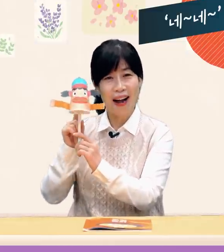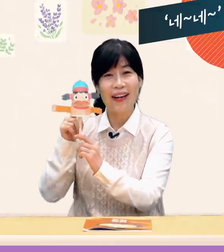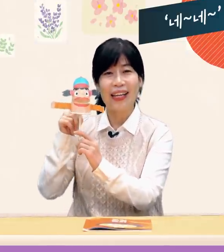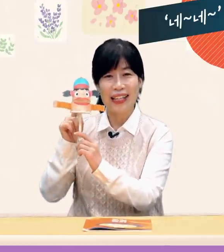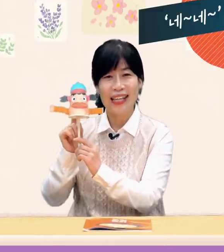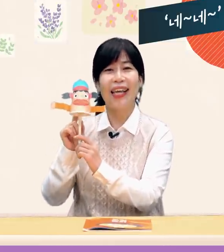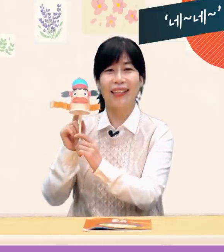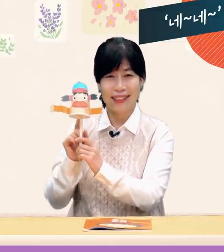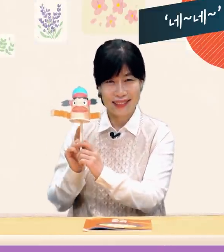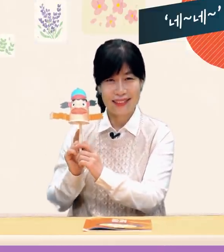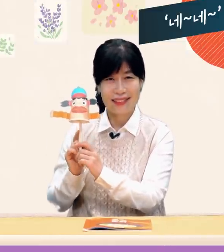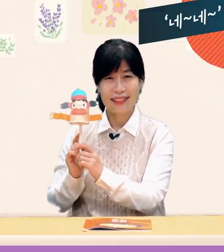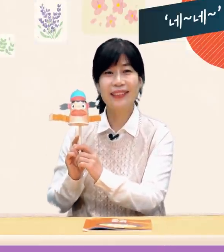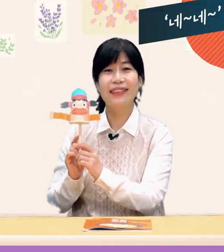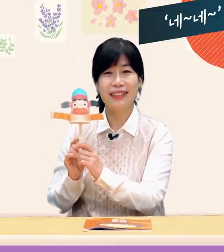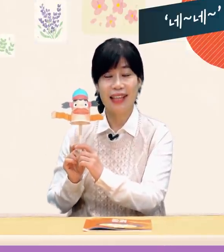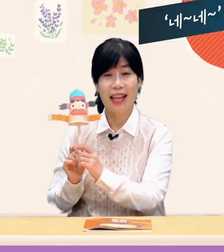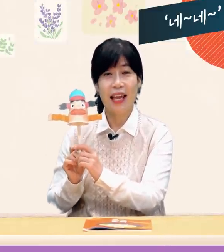대답하는 어린이.